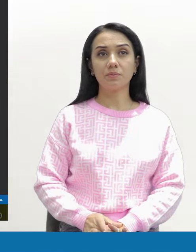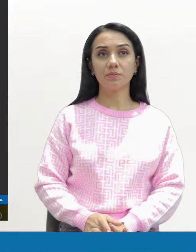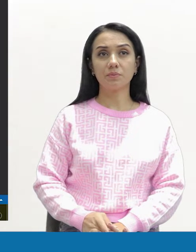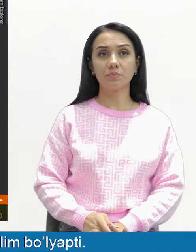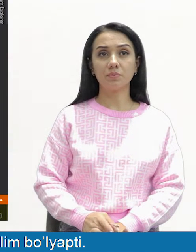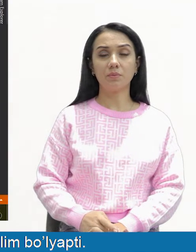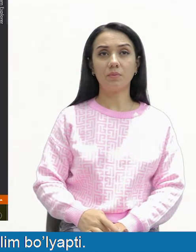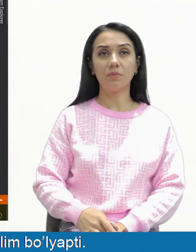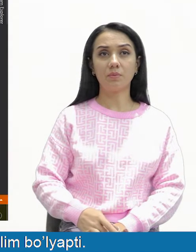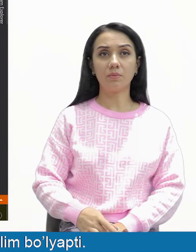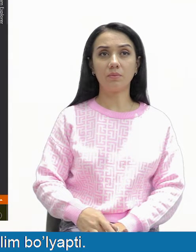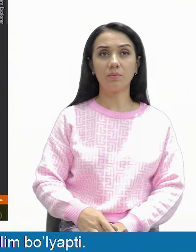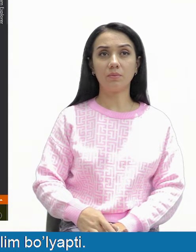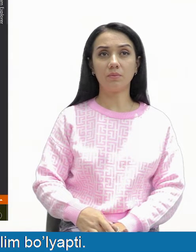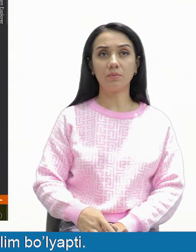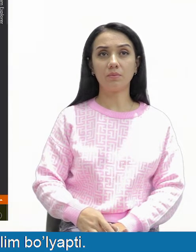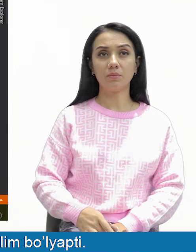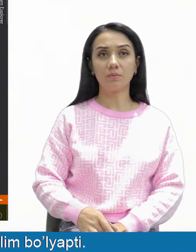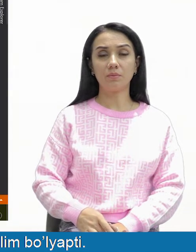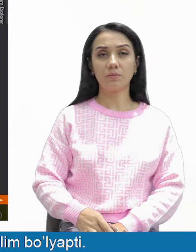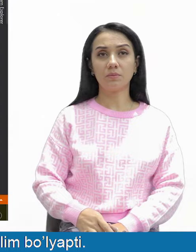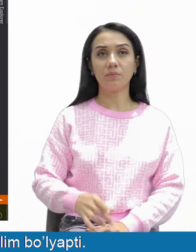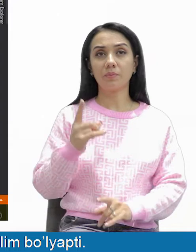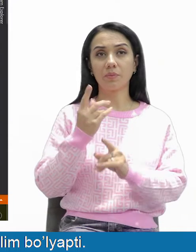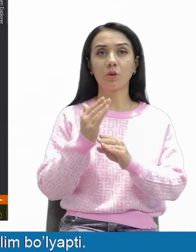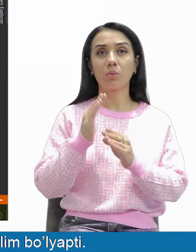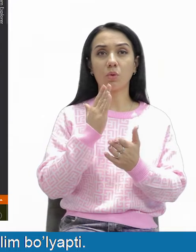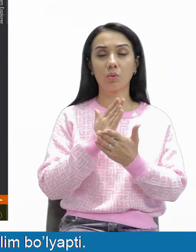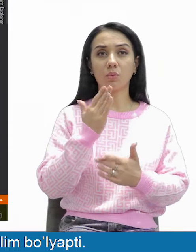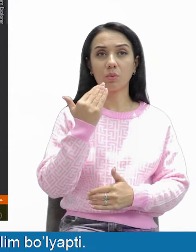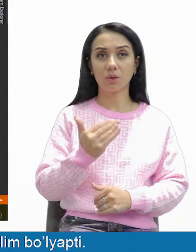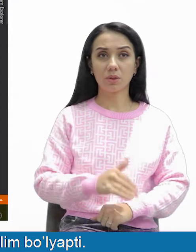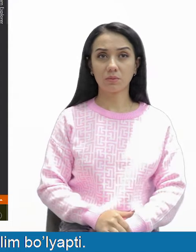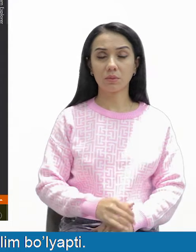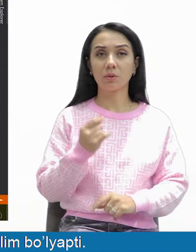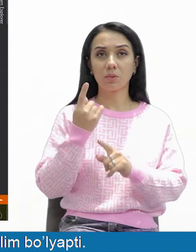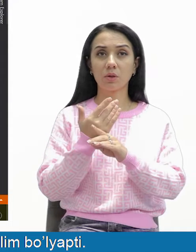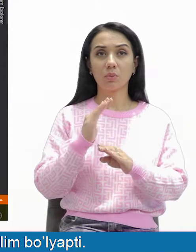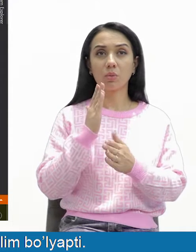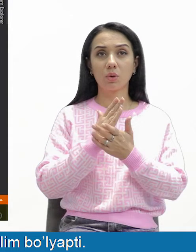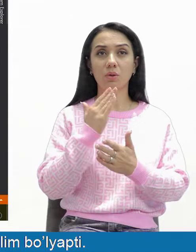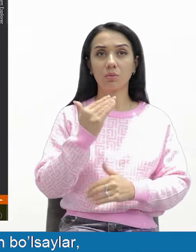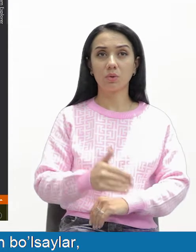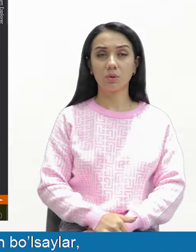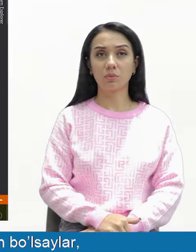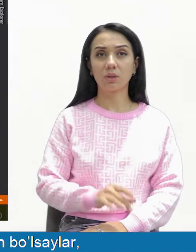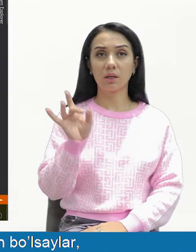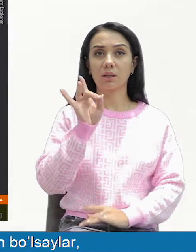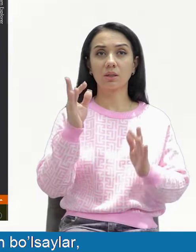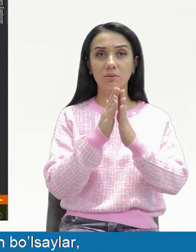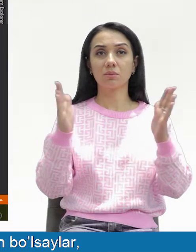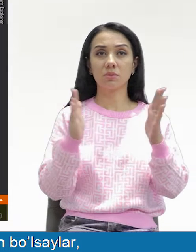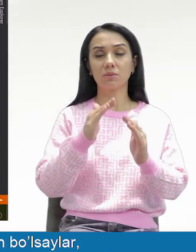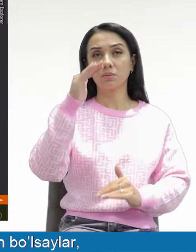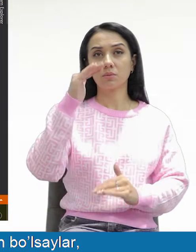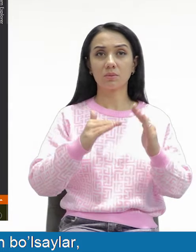Ishga tushirsam mana ko'ryapsizlar. Buni o'zi bitta bo'lim bo'lyapti mana. Mana bitta bo'lim bo'lyapti. Razmerini o'zgartirsak